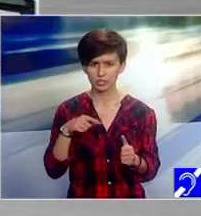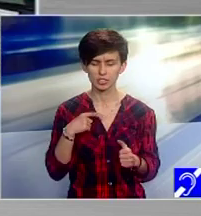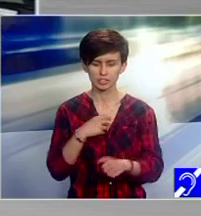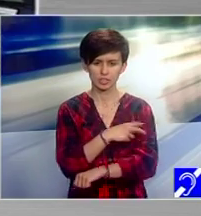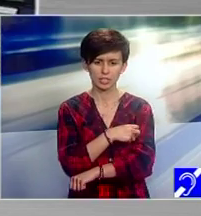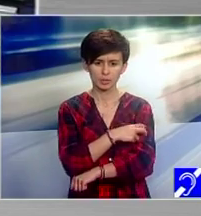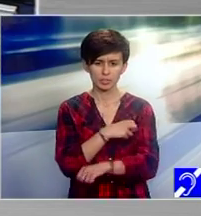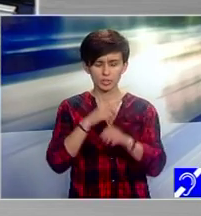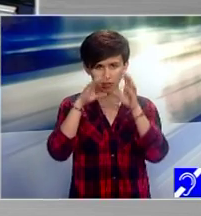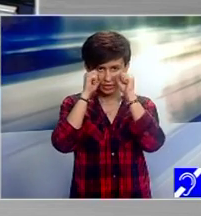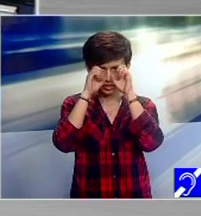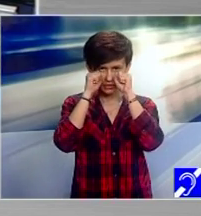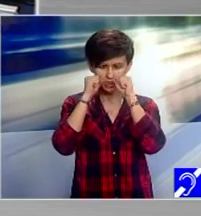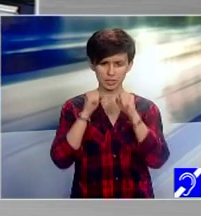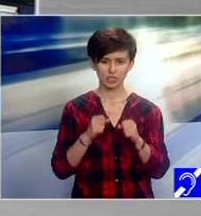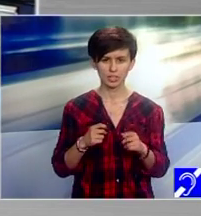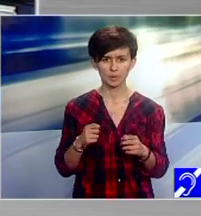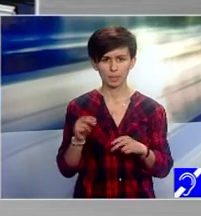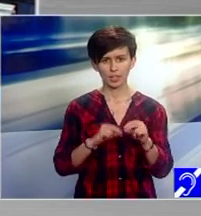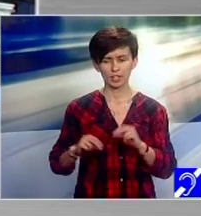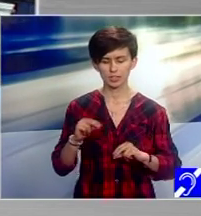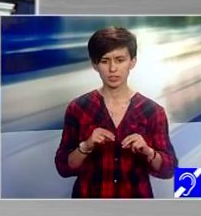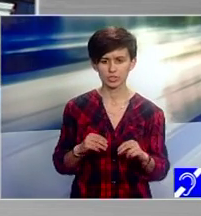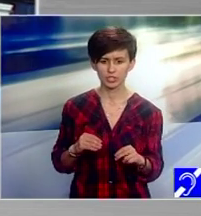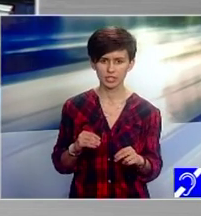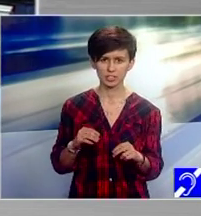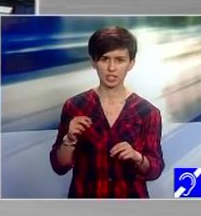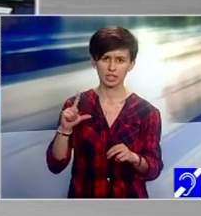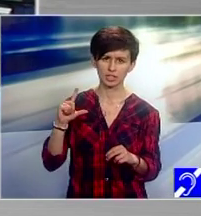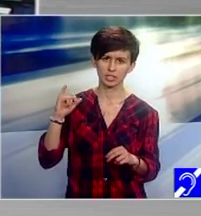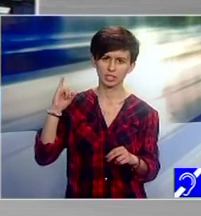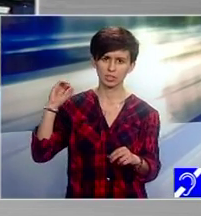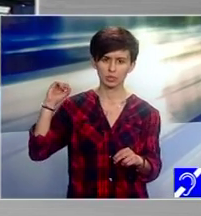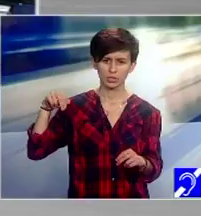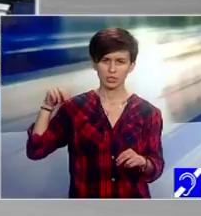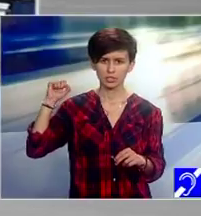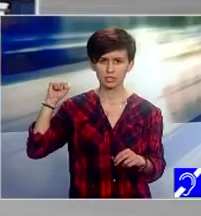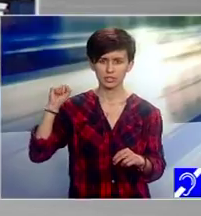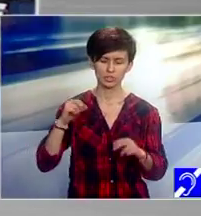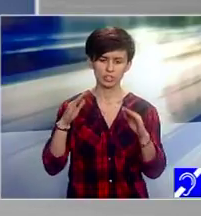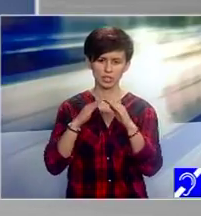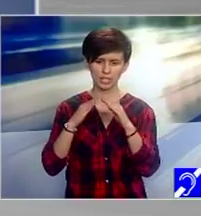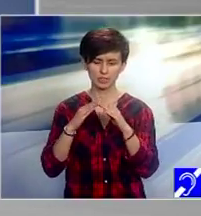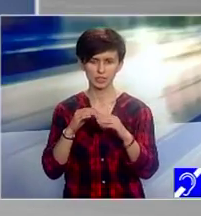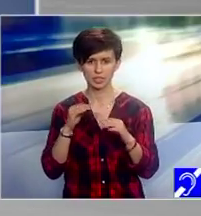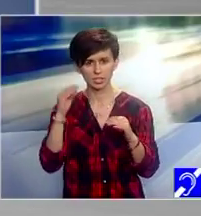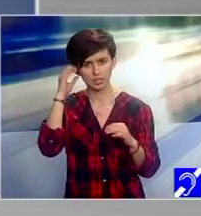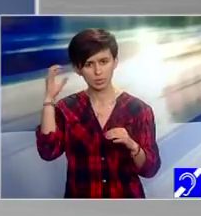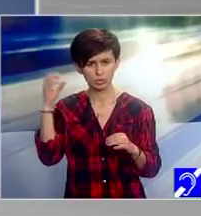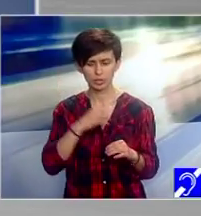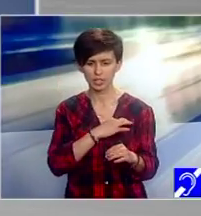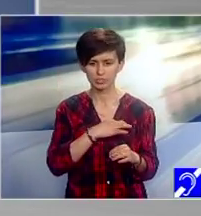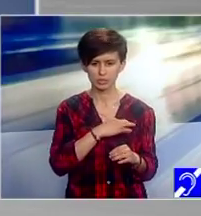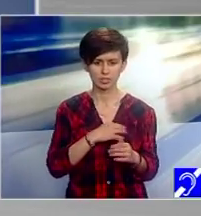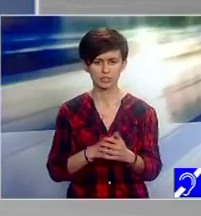Vedere, Asociația Lions Club Genesis Cluj-Napoca și Casa de Cultură a Studenților. Asociația Lions